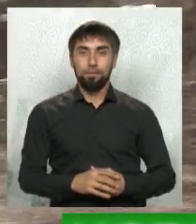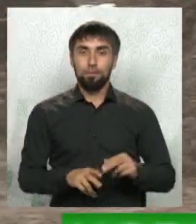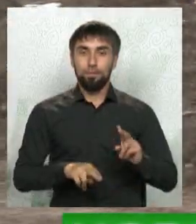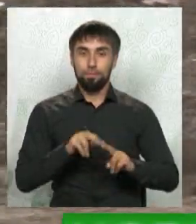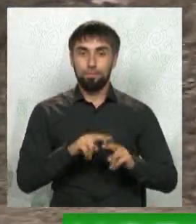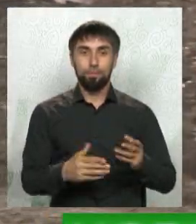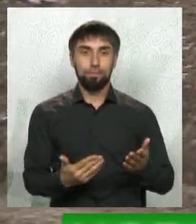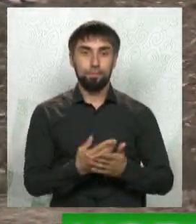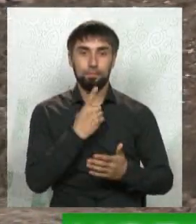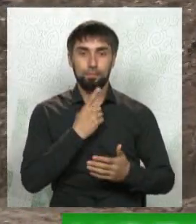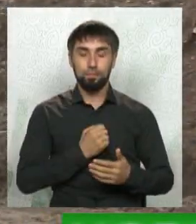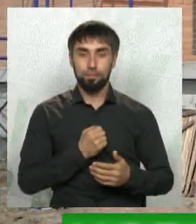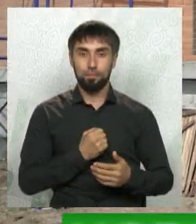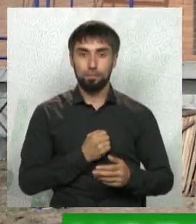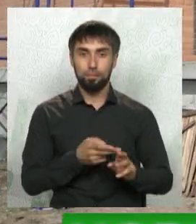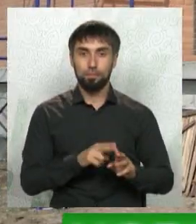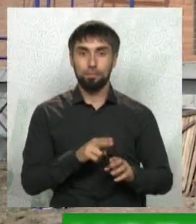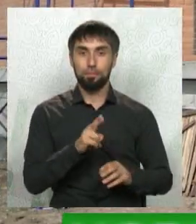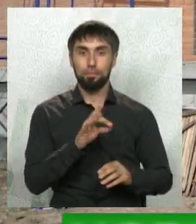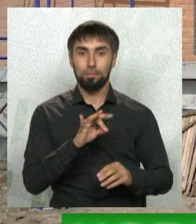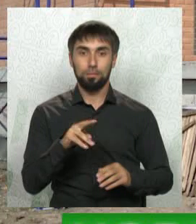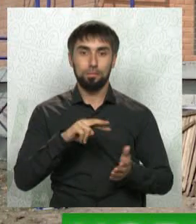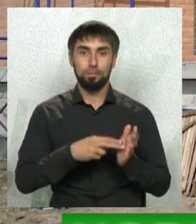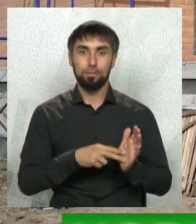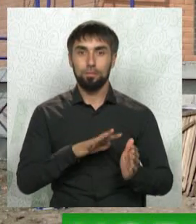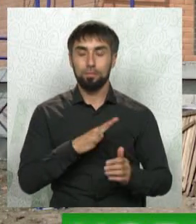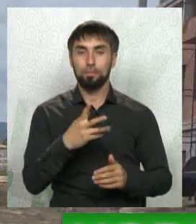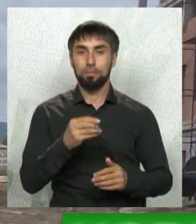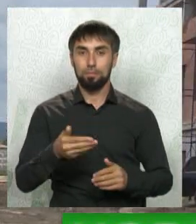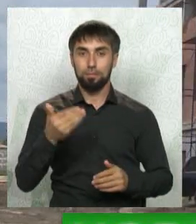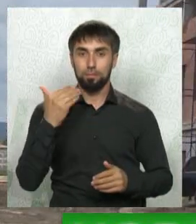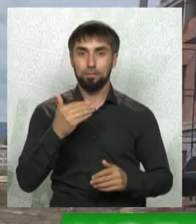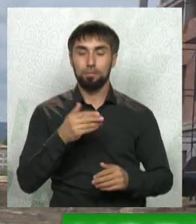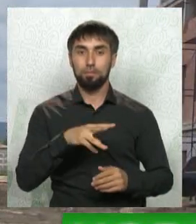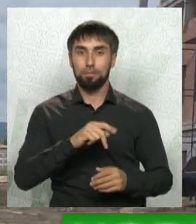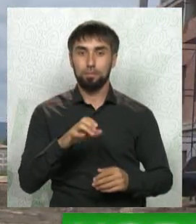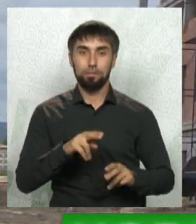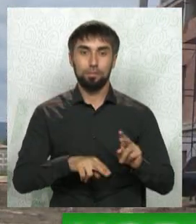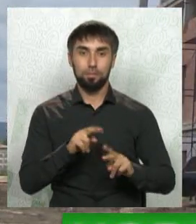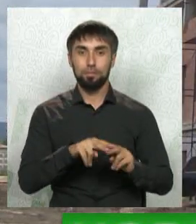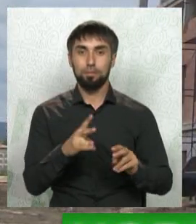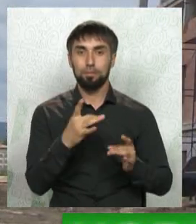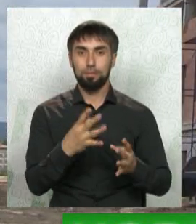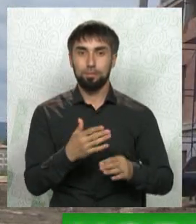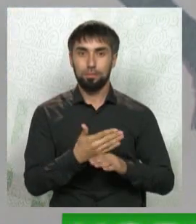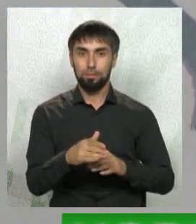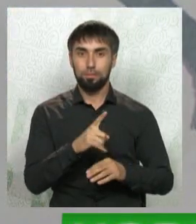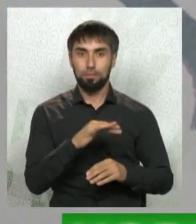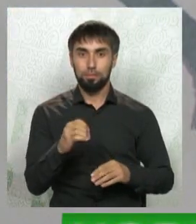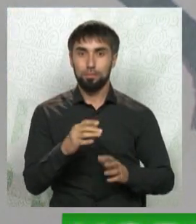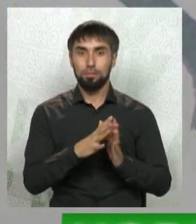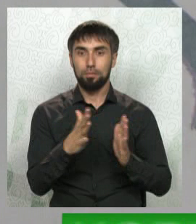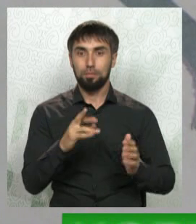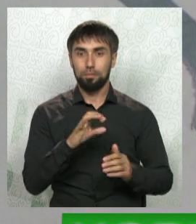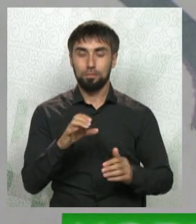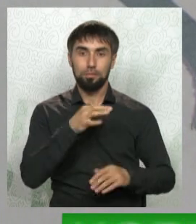Строительство нового военного комиссариата было запланировано еще 5 лет назад. В столице региона возводится не просто отдельное здание, а большой